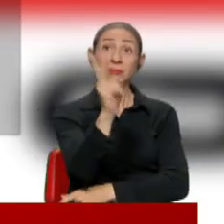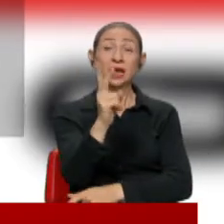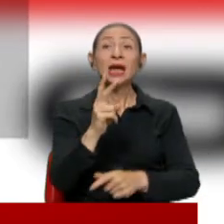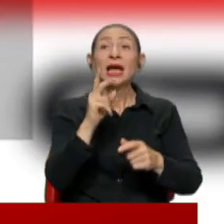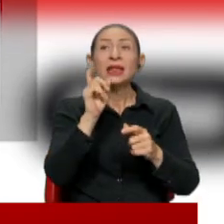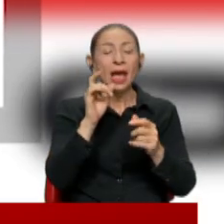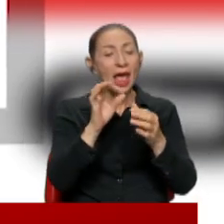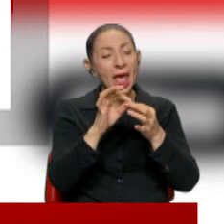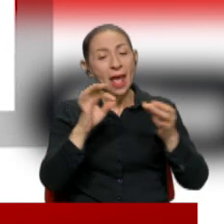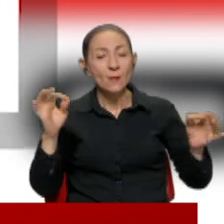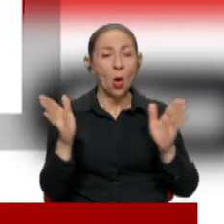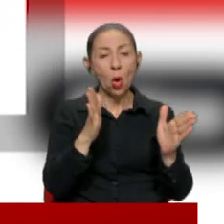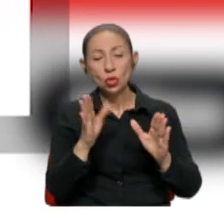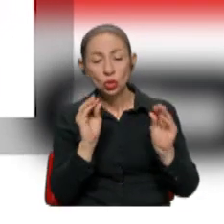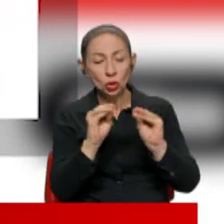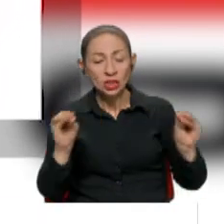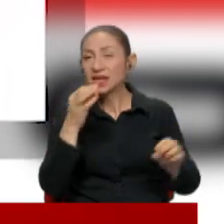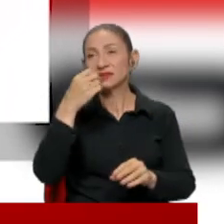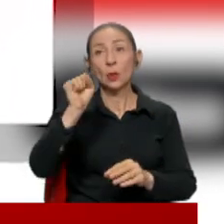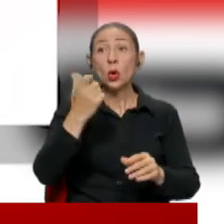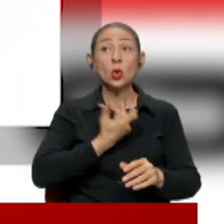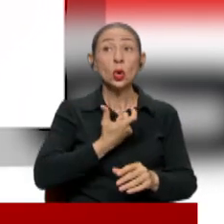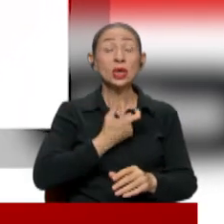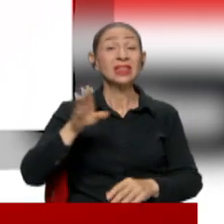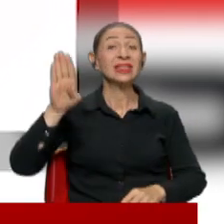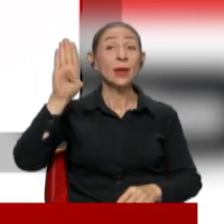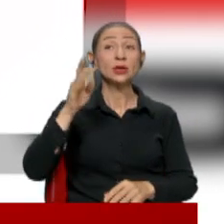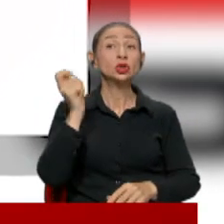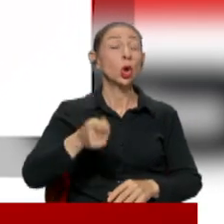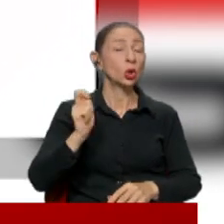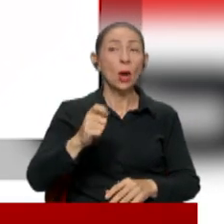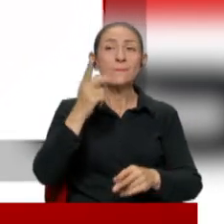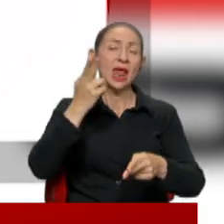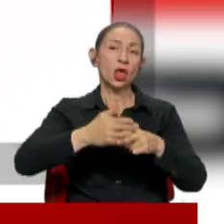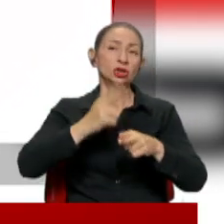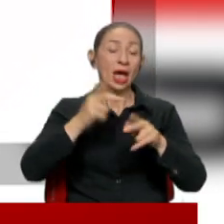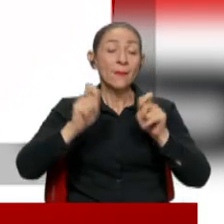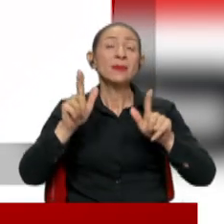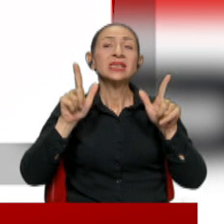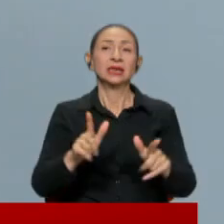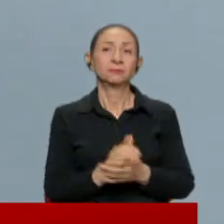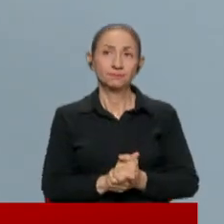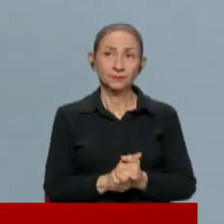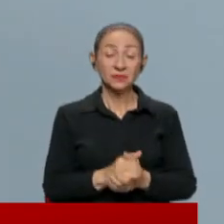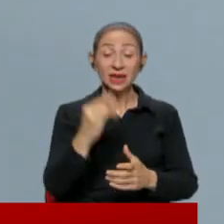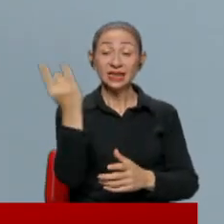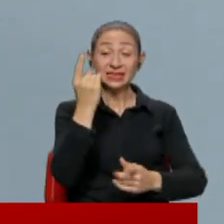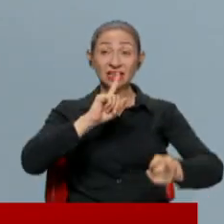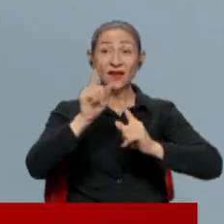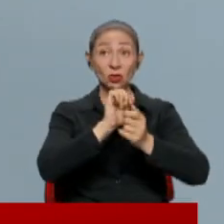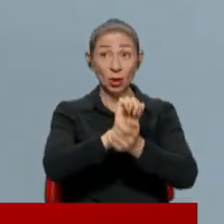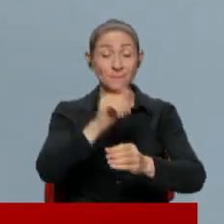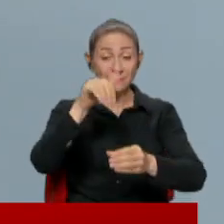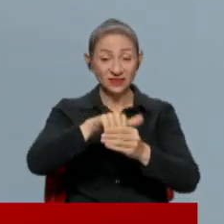İpe un serilmesine izin verilmemelidir. Hukukun gereği, demokrasinin zorunluluğu bir an önce yerine getirilmelidir. Gezi davası